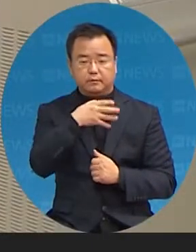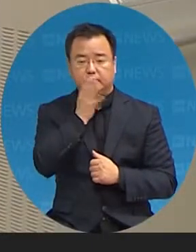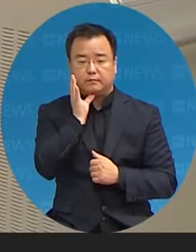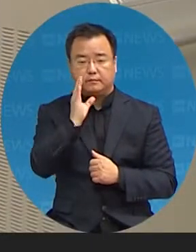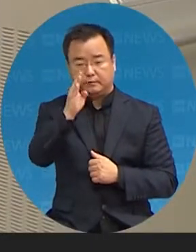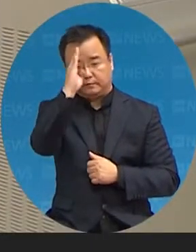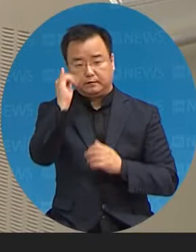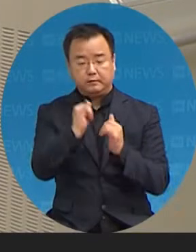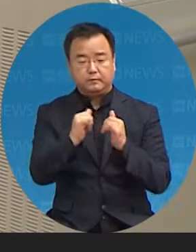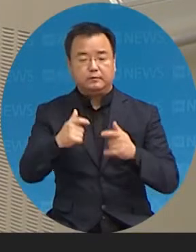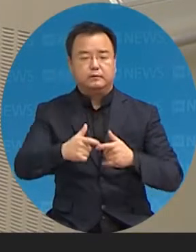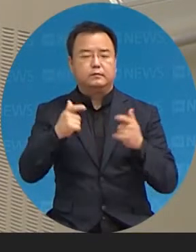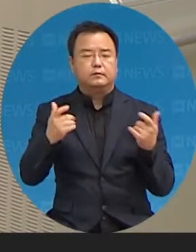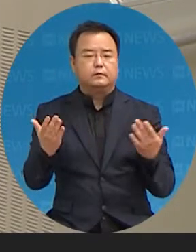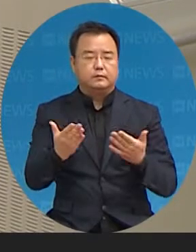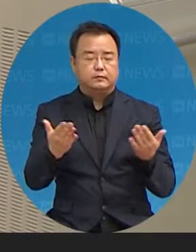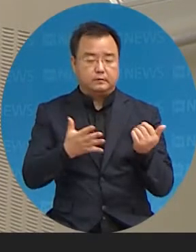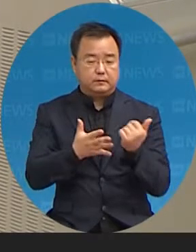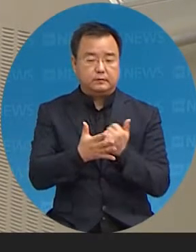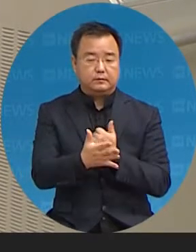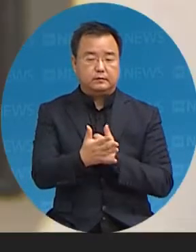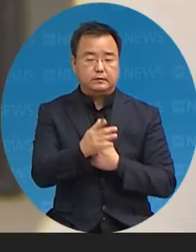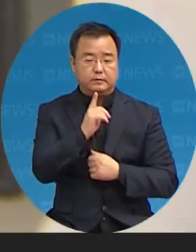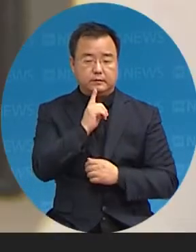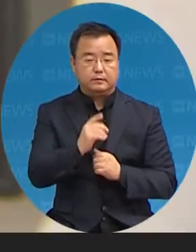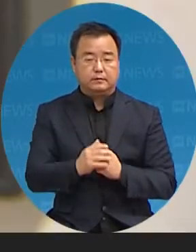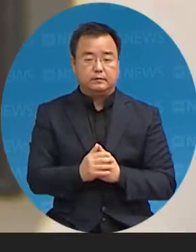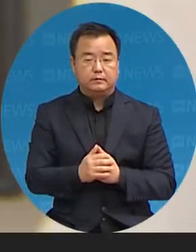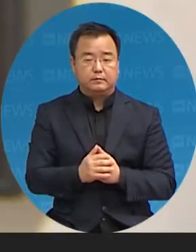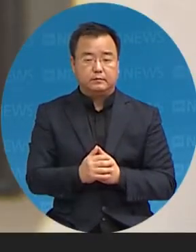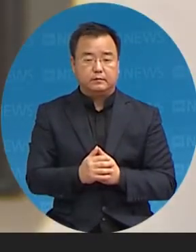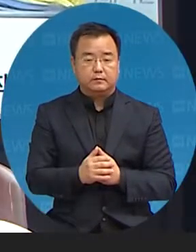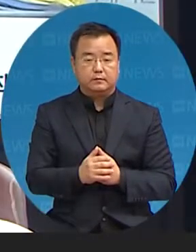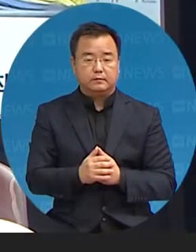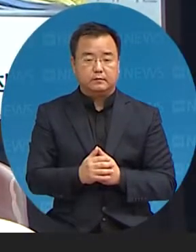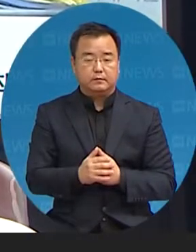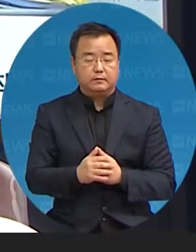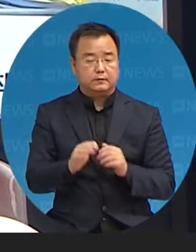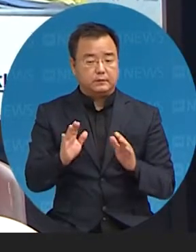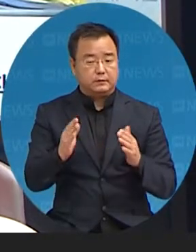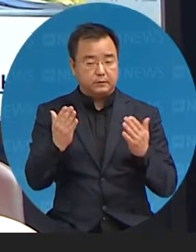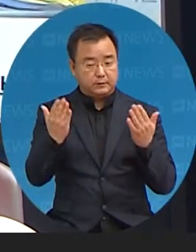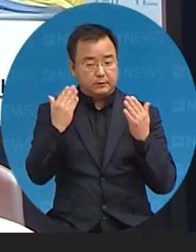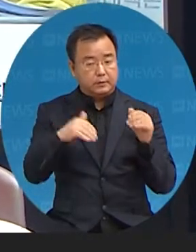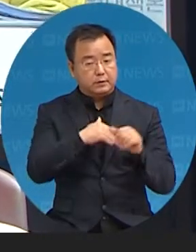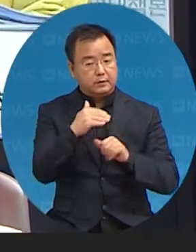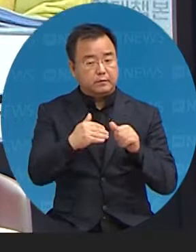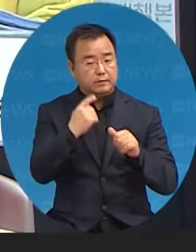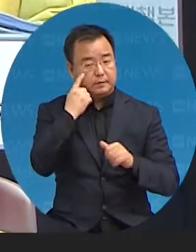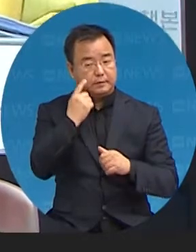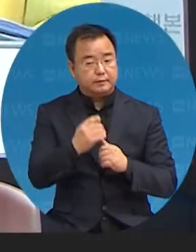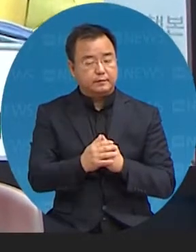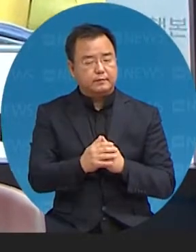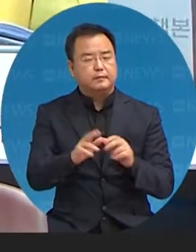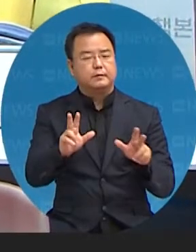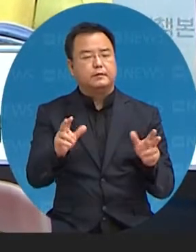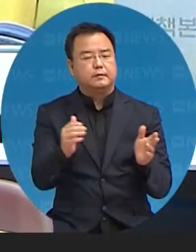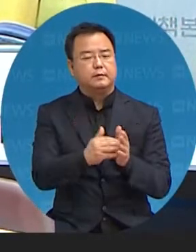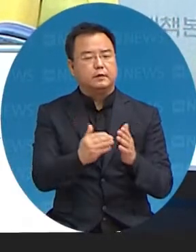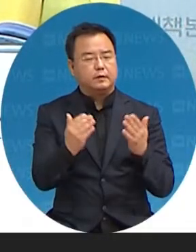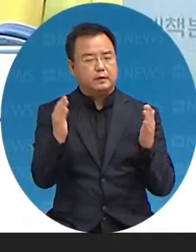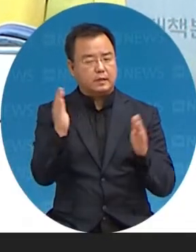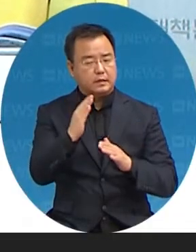환자가 늘어난 게 영향을 미친 것으로 보입니다 이번엔 학교 상황도 한번 살펴보겠습니다 현재까지